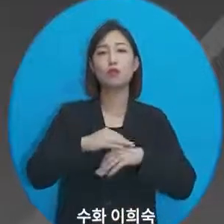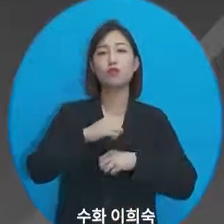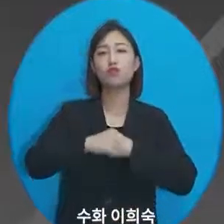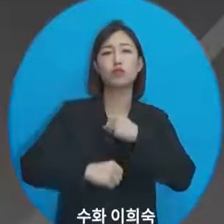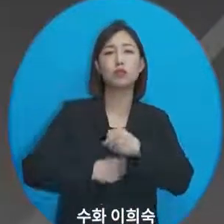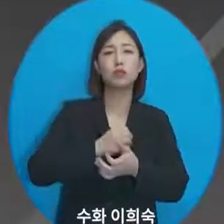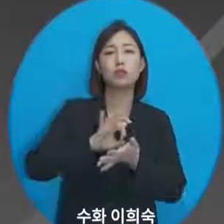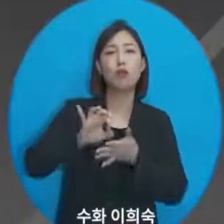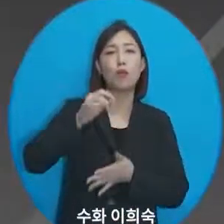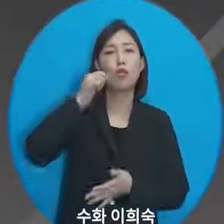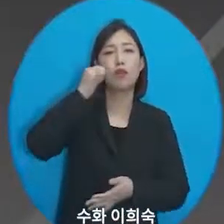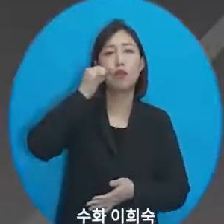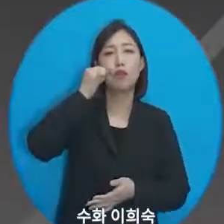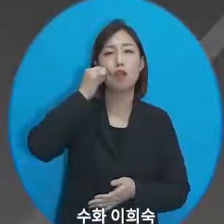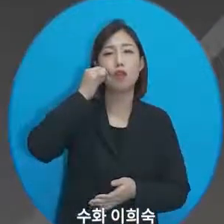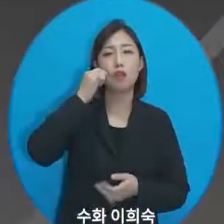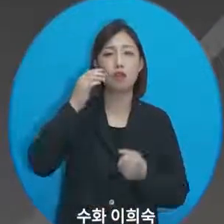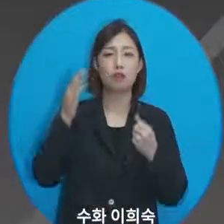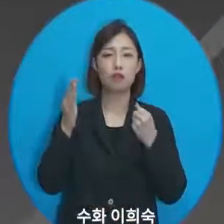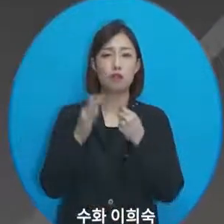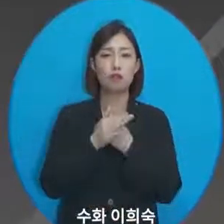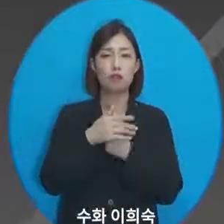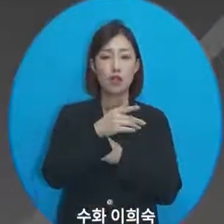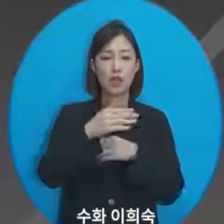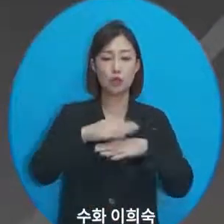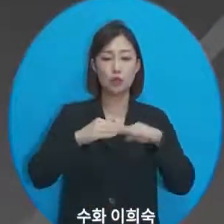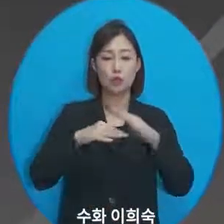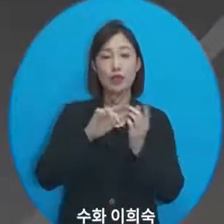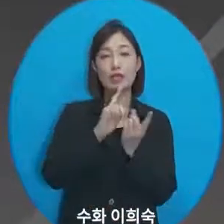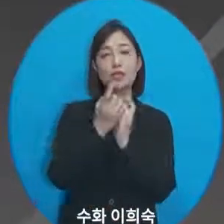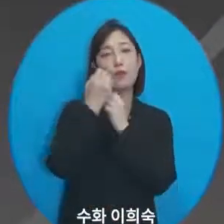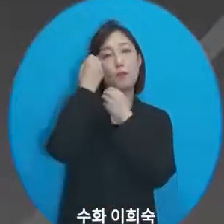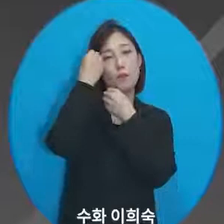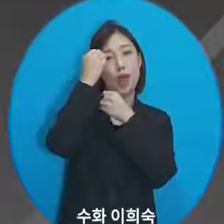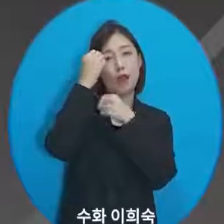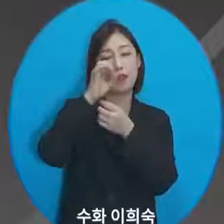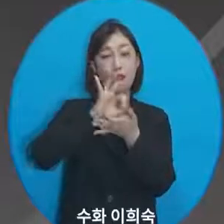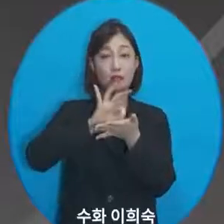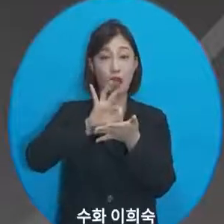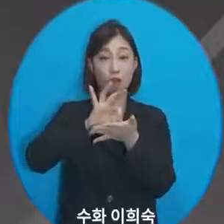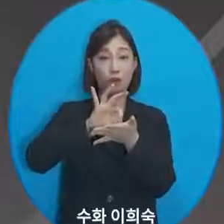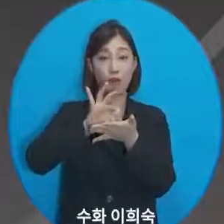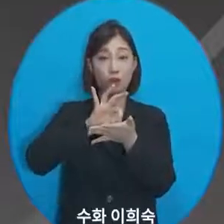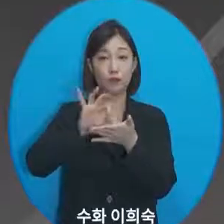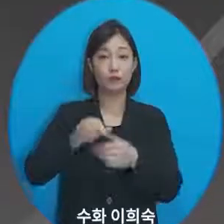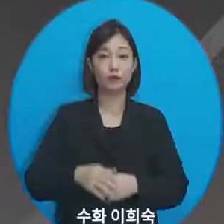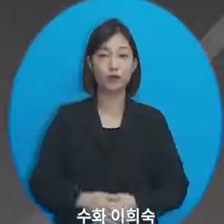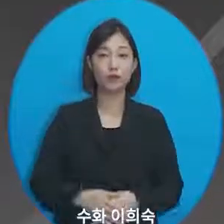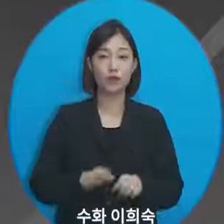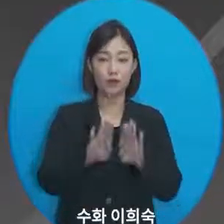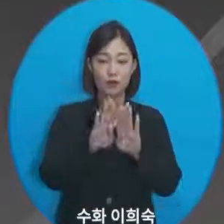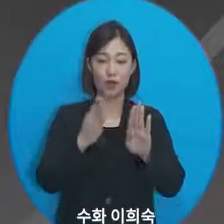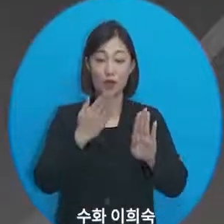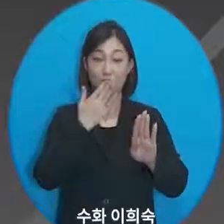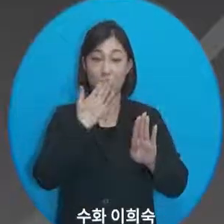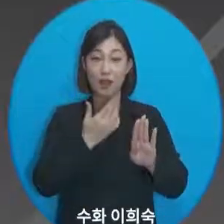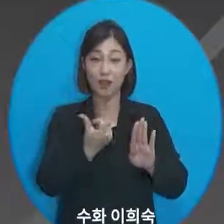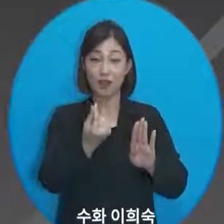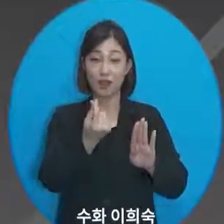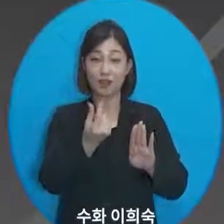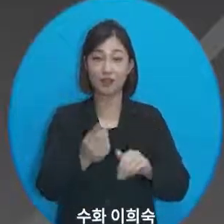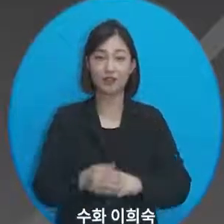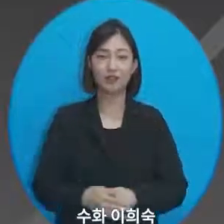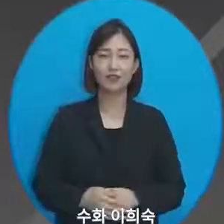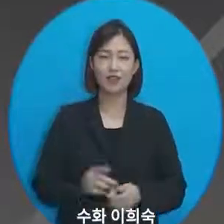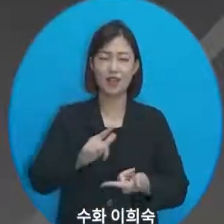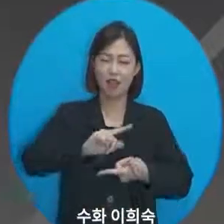팔꿈치를 가지고 문을 열고 닫을 수 있는 방법, 또는 발을 사용해서 문을 열 수 있는 방법, 바로 이제